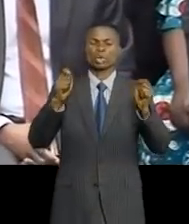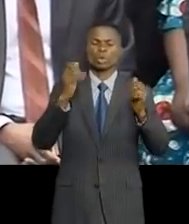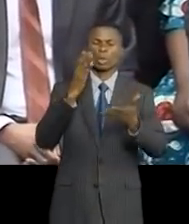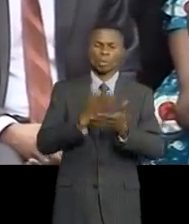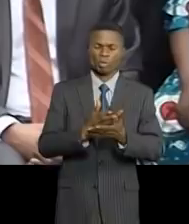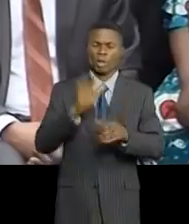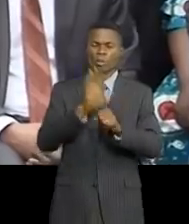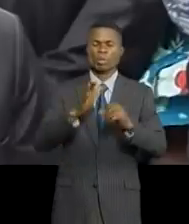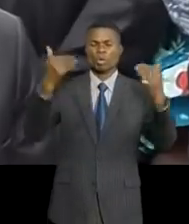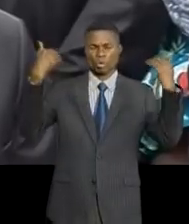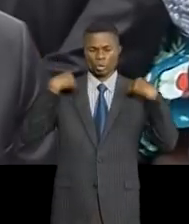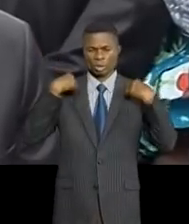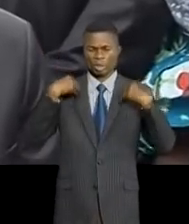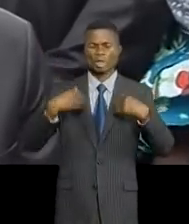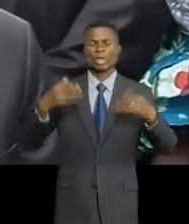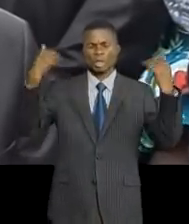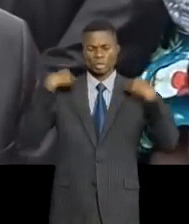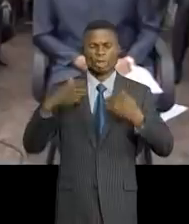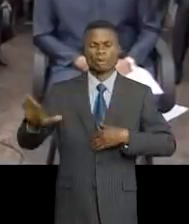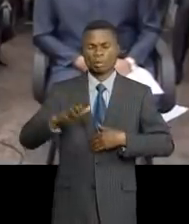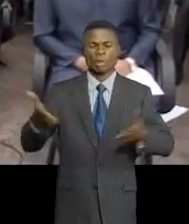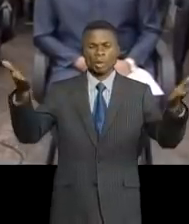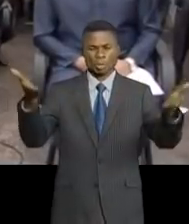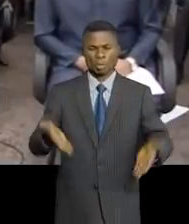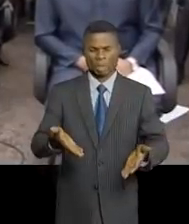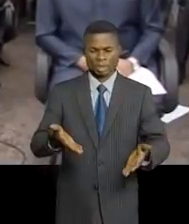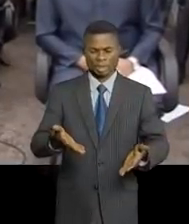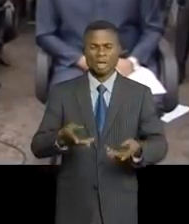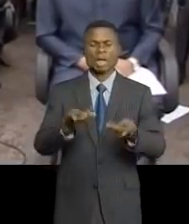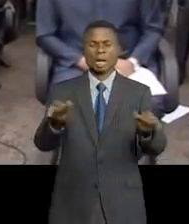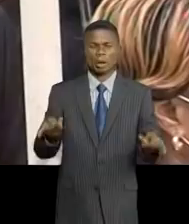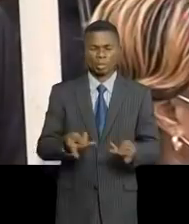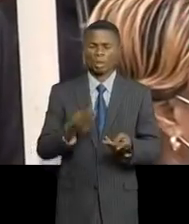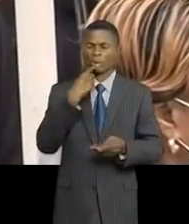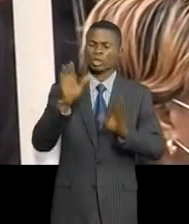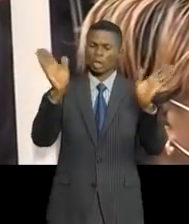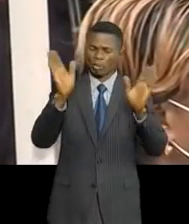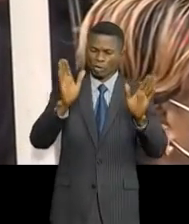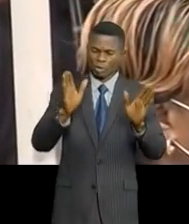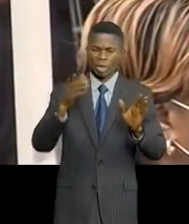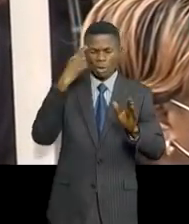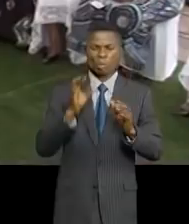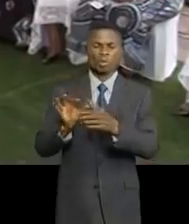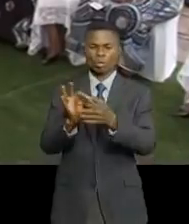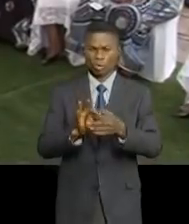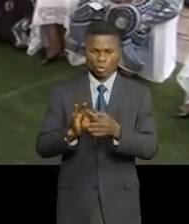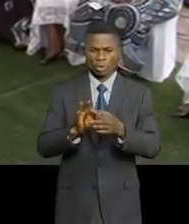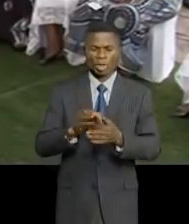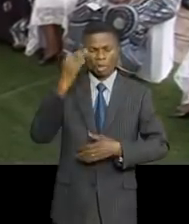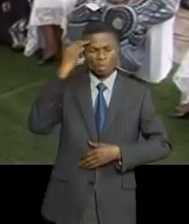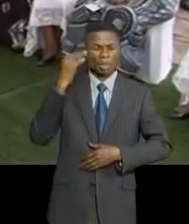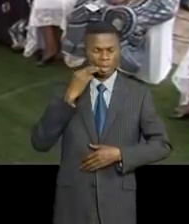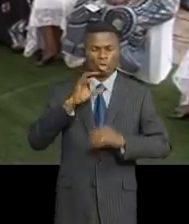différentes personnalités et autorités du pays ont pris ce rendez-vous d'adieu sous la coordination du ministre